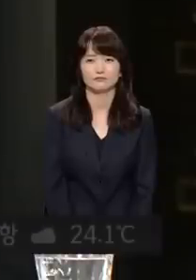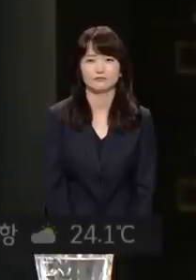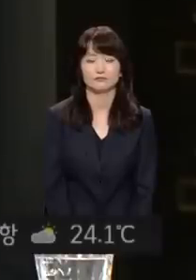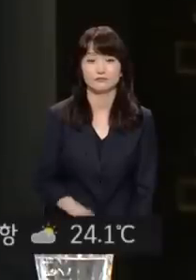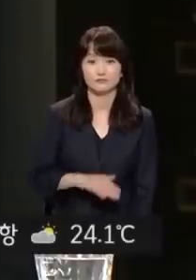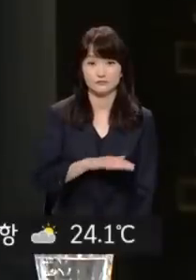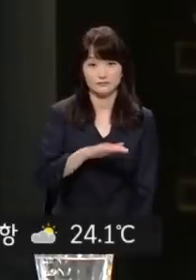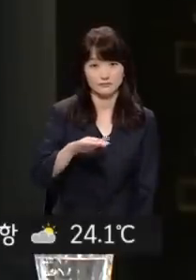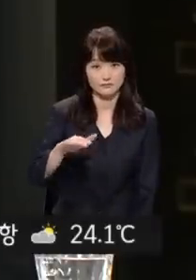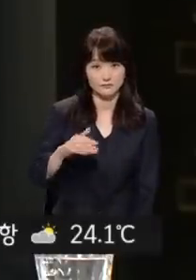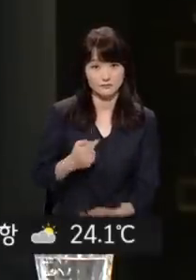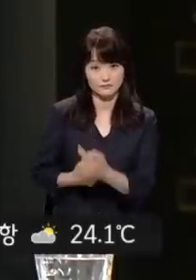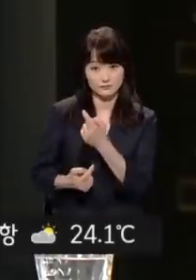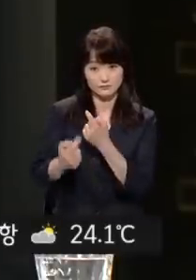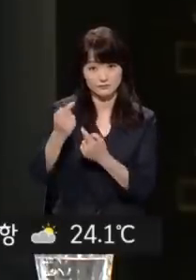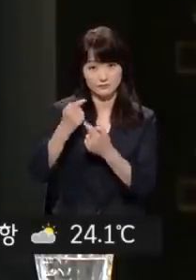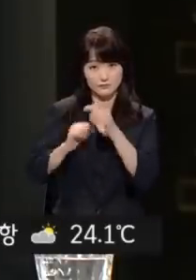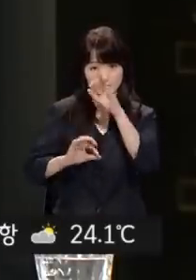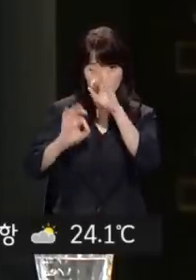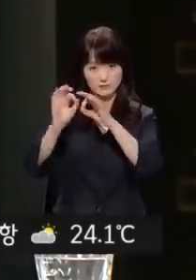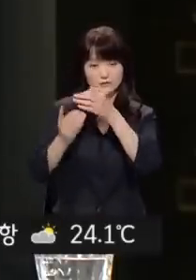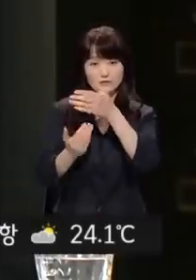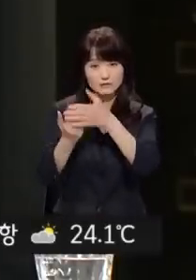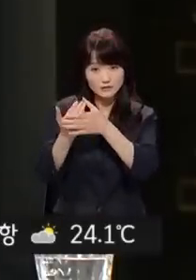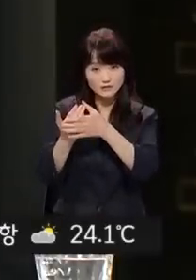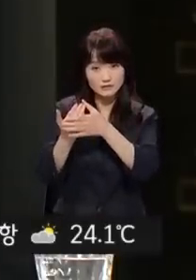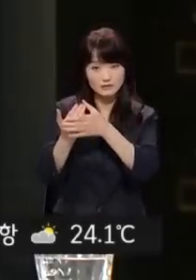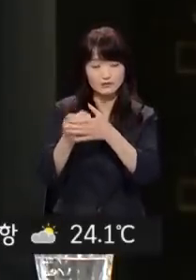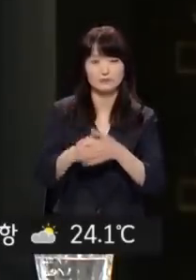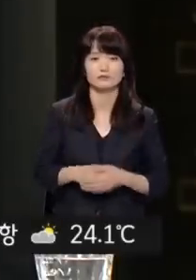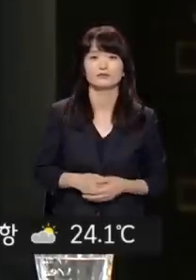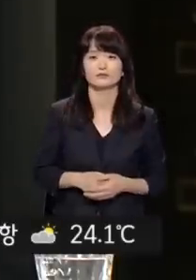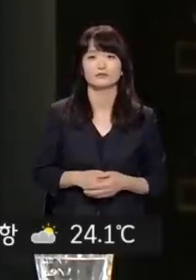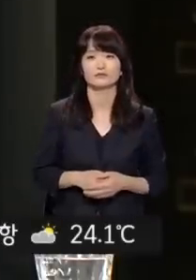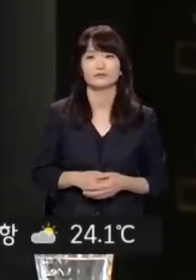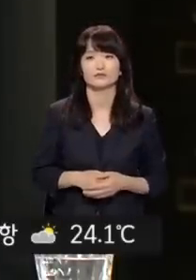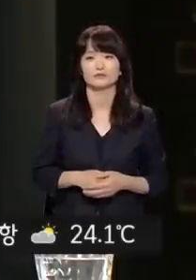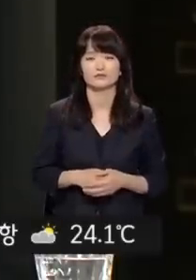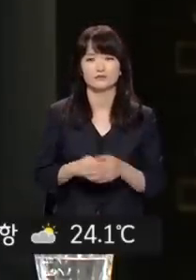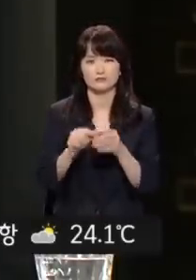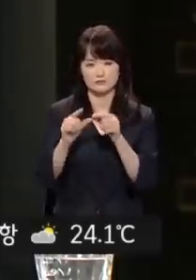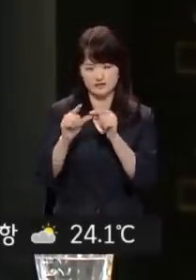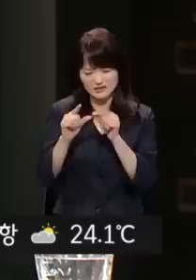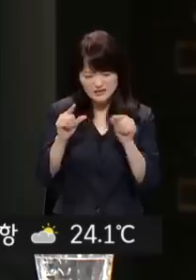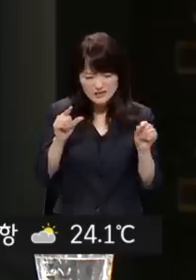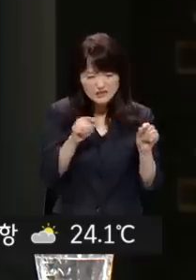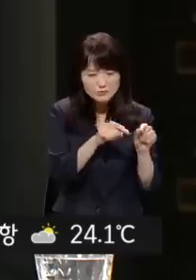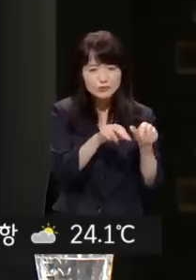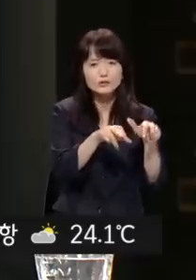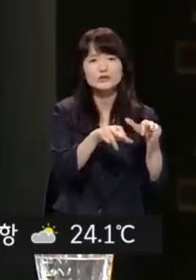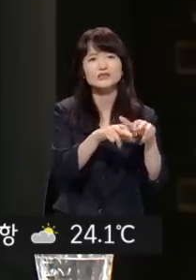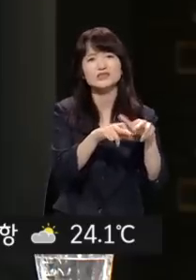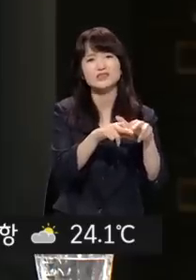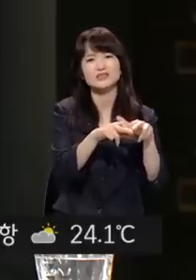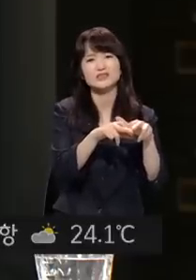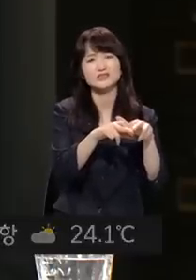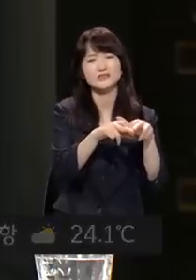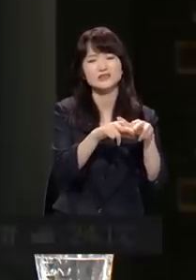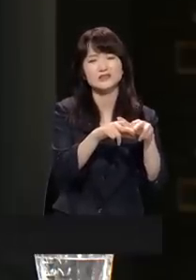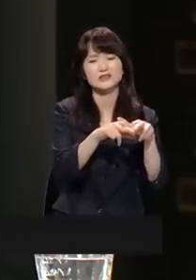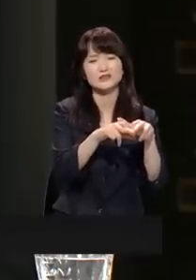저희에게 제보가 들어온 사건입니다 먼저이 사건은 극히 일부 일부 장애인의